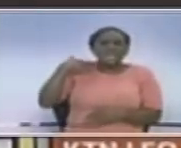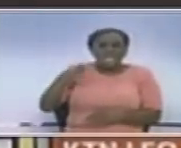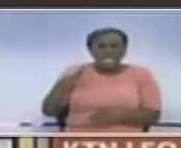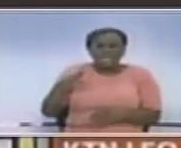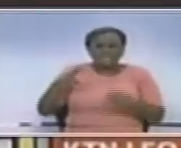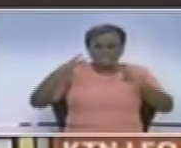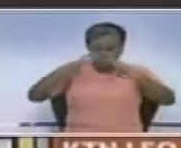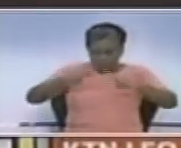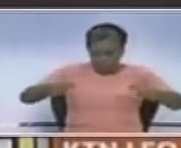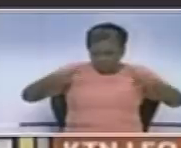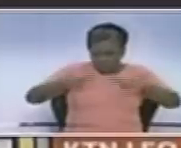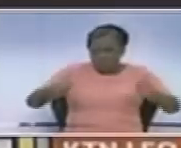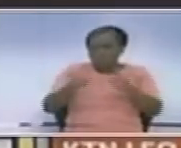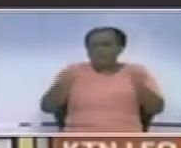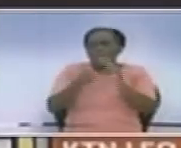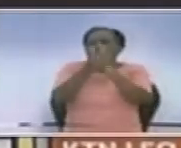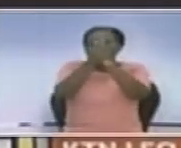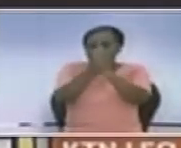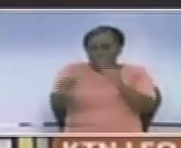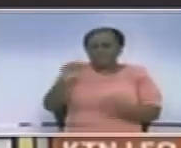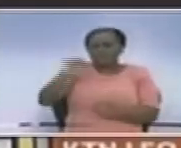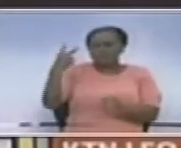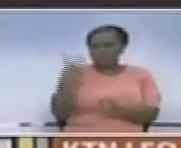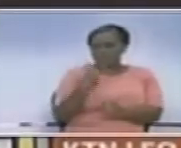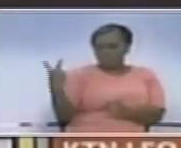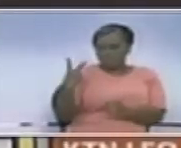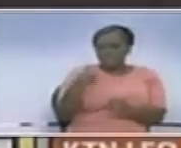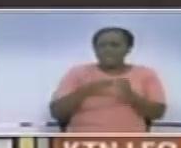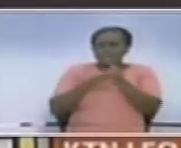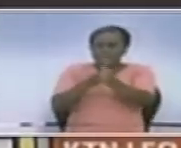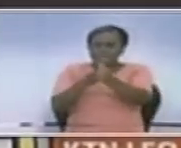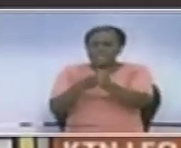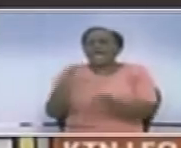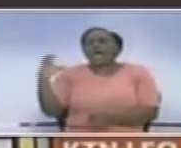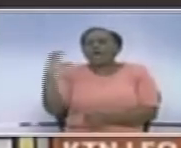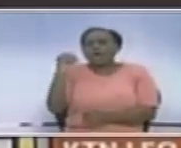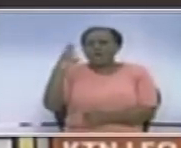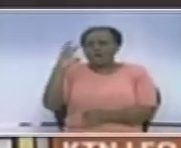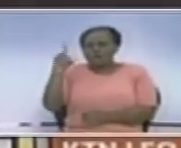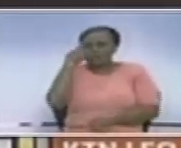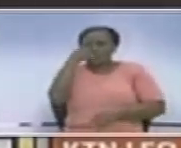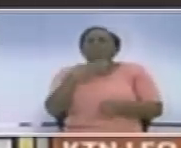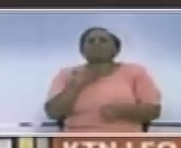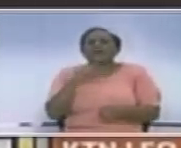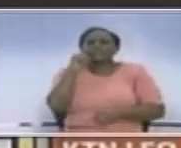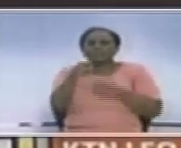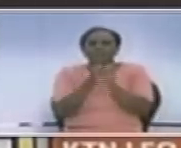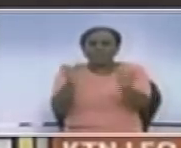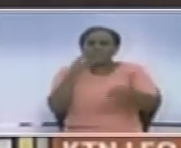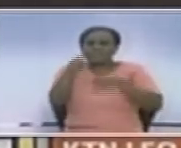likichambuliwa na wanasiasa mbalimbali kutoka mirengo yote miwili. Viongozi wa CORD walimtaka mwendeshaji mkuu wa mashtaka Keriako